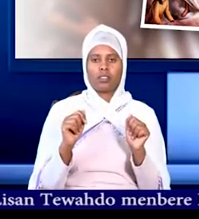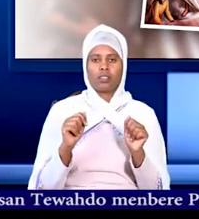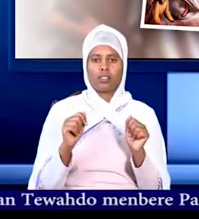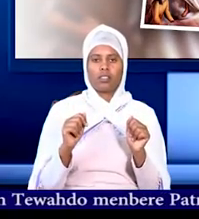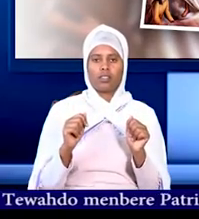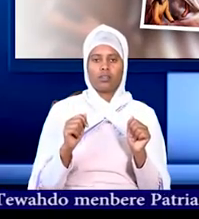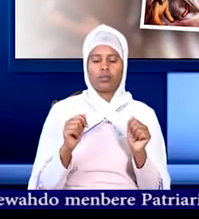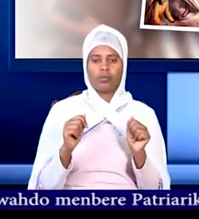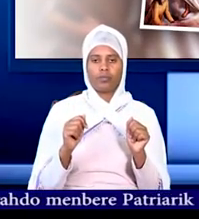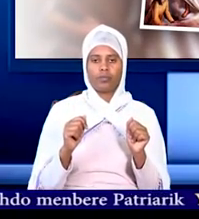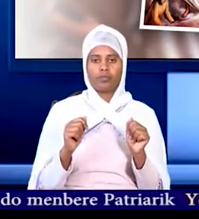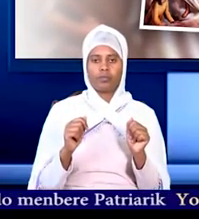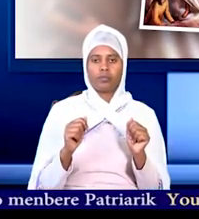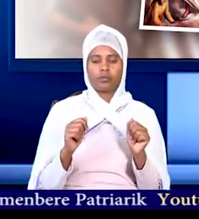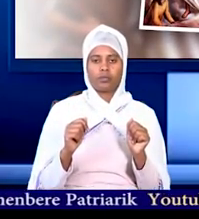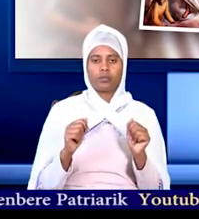ገነትን ካብ ዝነበራ